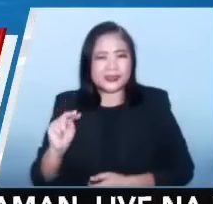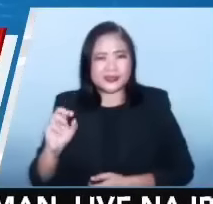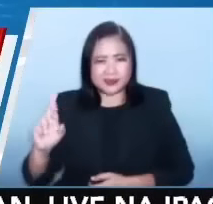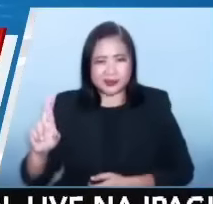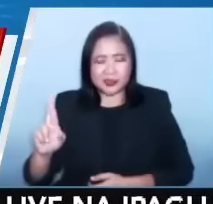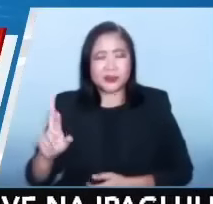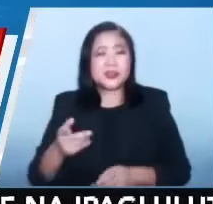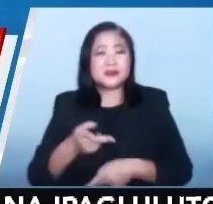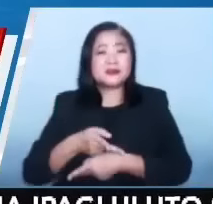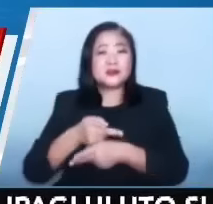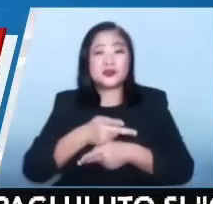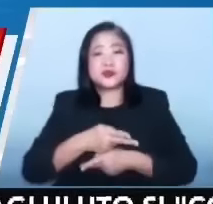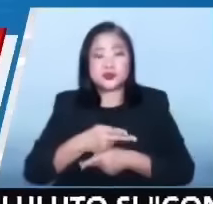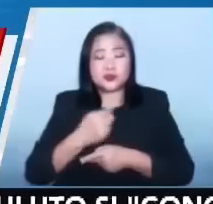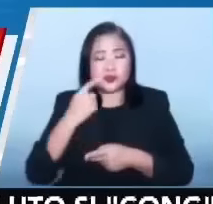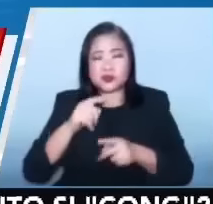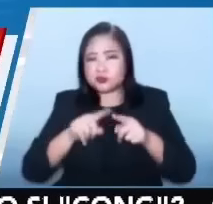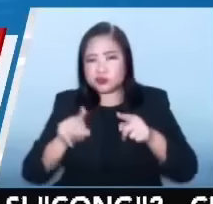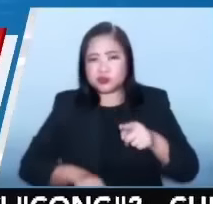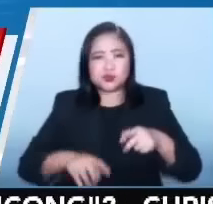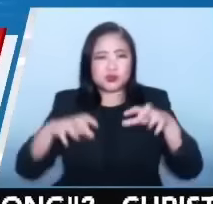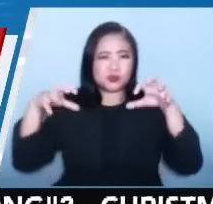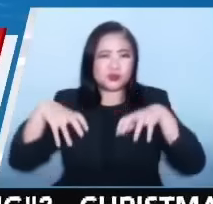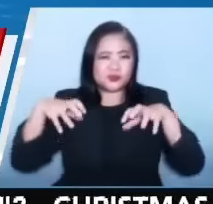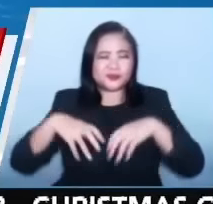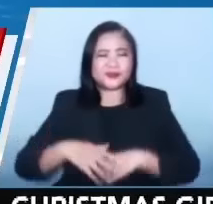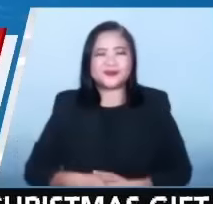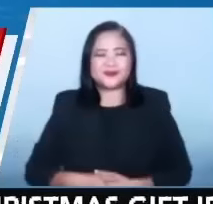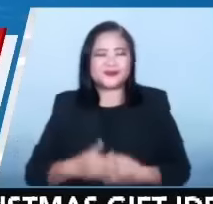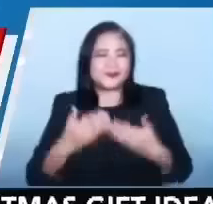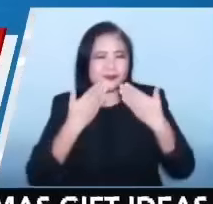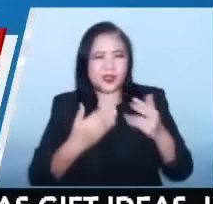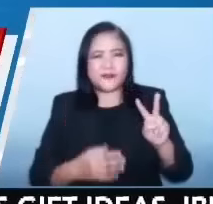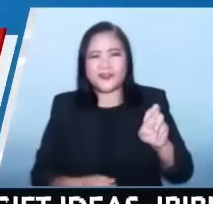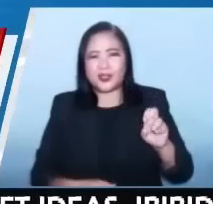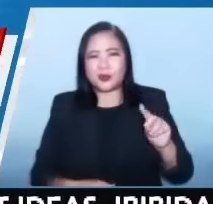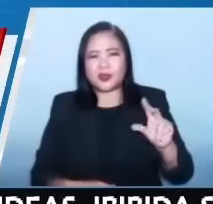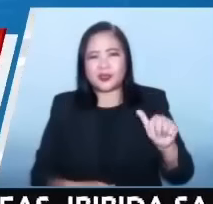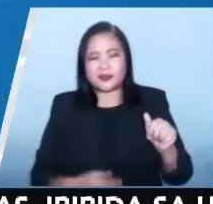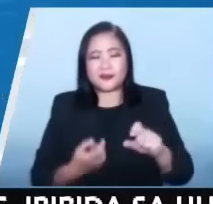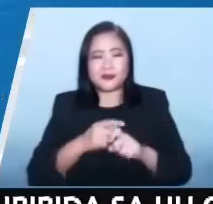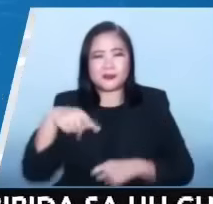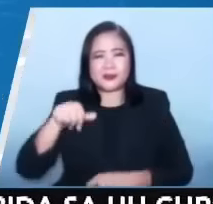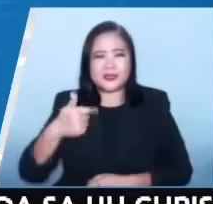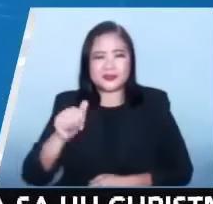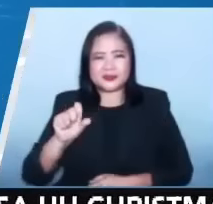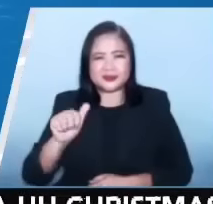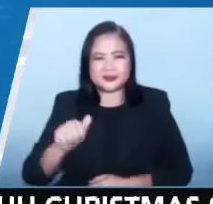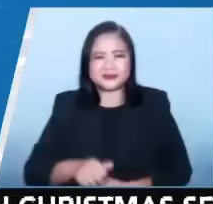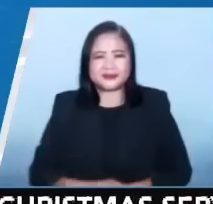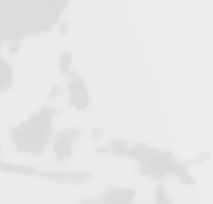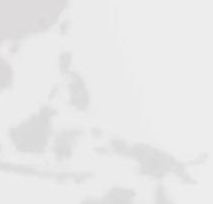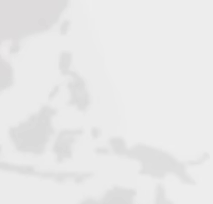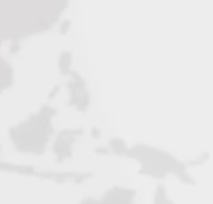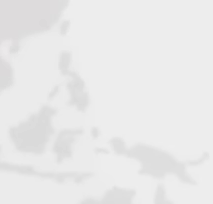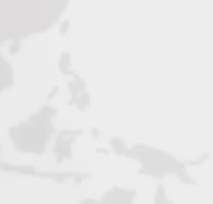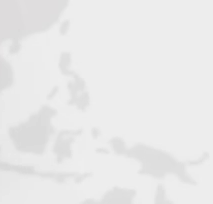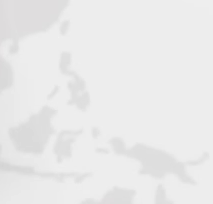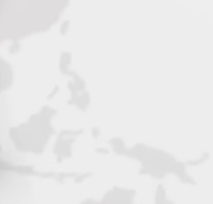chance ng mga localized thunderstorms. Salamat, Veronica Torres po, weather specialist mula sa PAGASA. Ingat! Salamat po, ingat po.